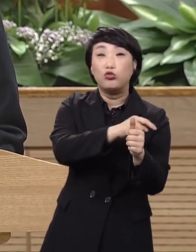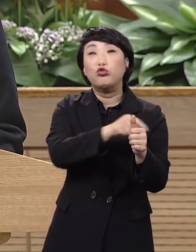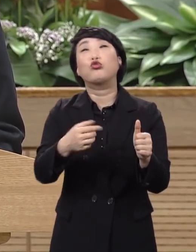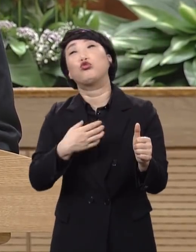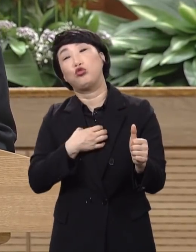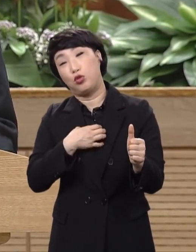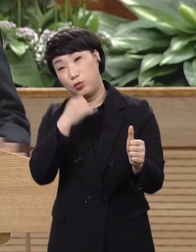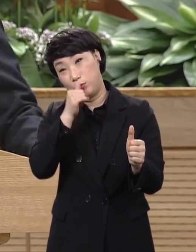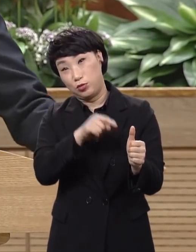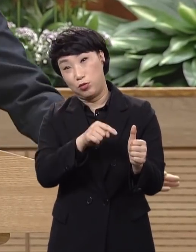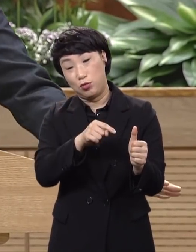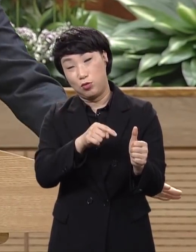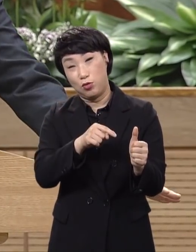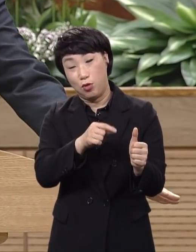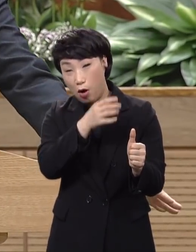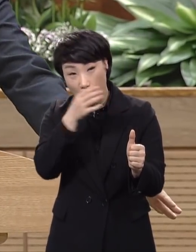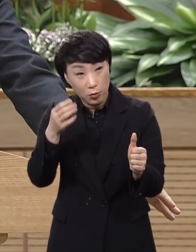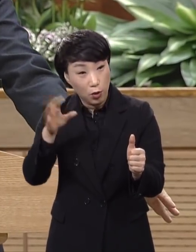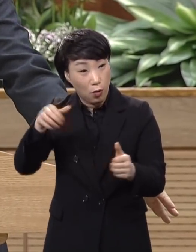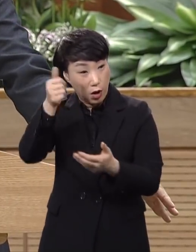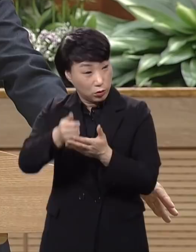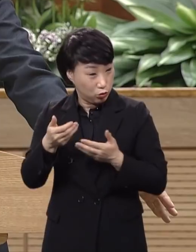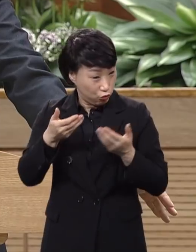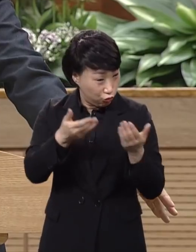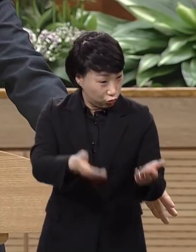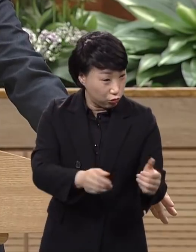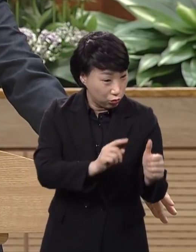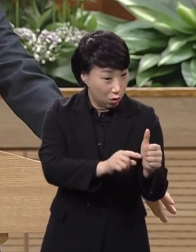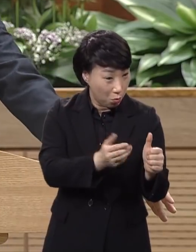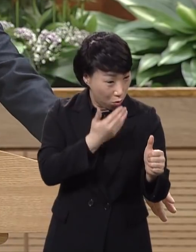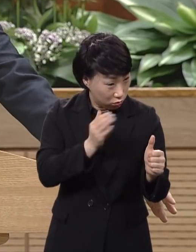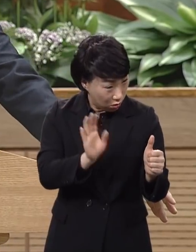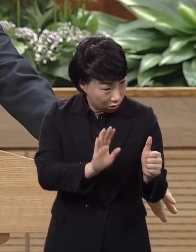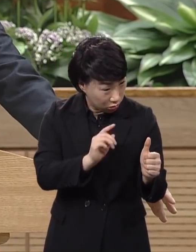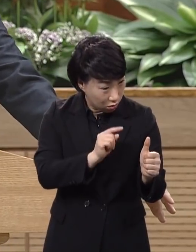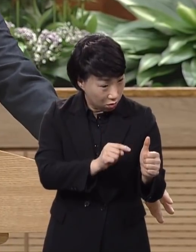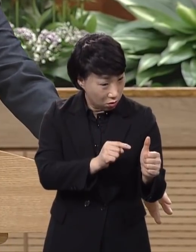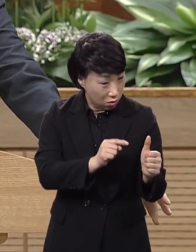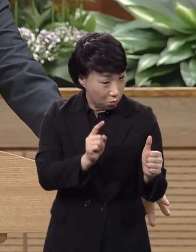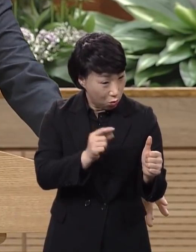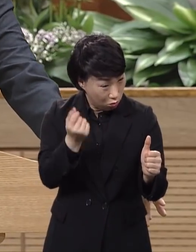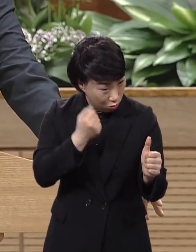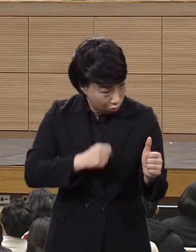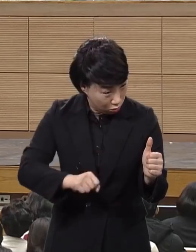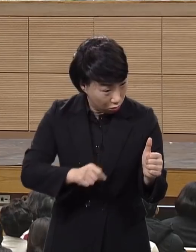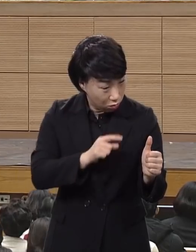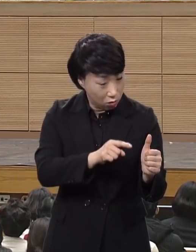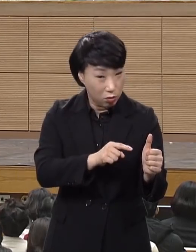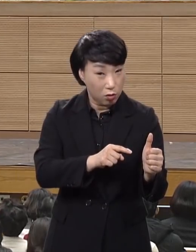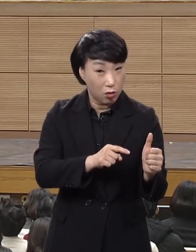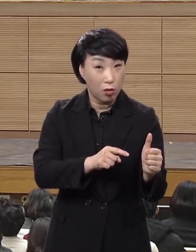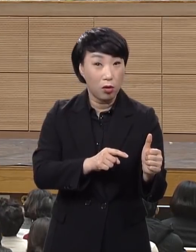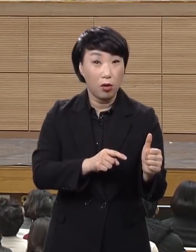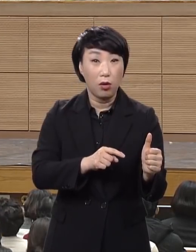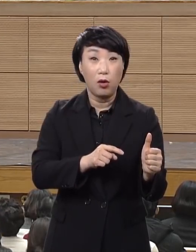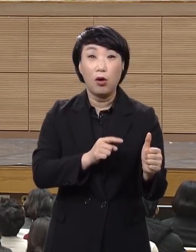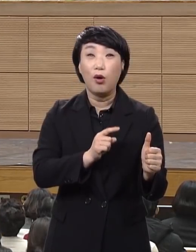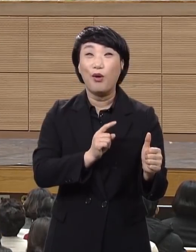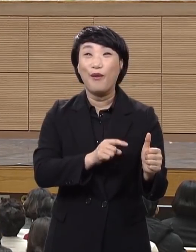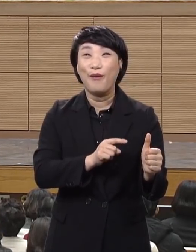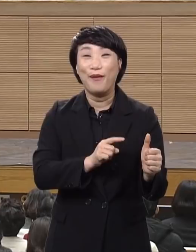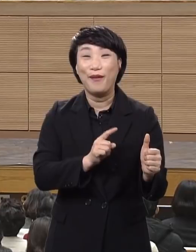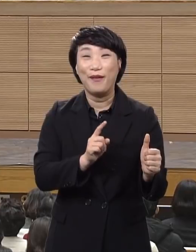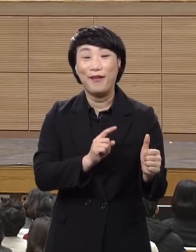있어. 감히 왕이 하사하는 것을 네가 거역해? 거역해?